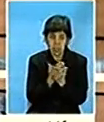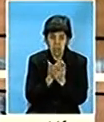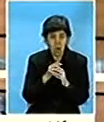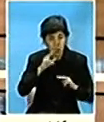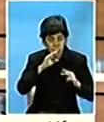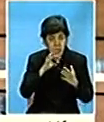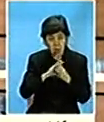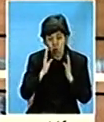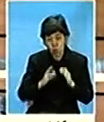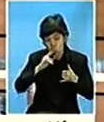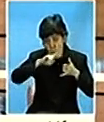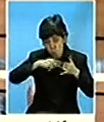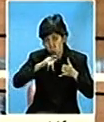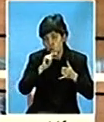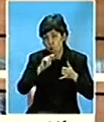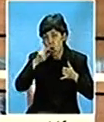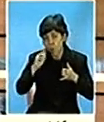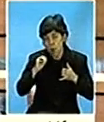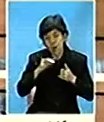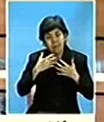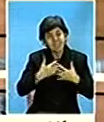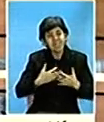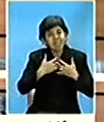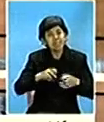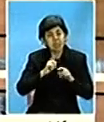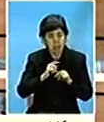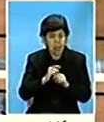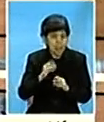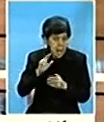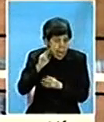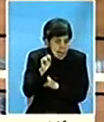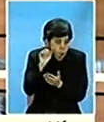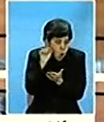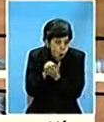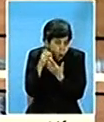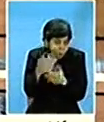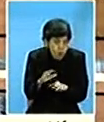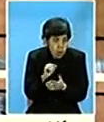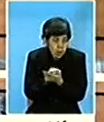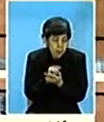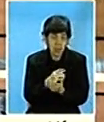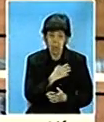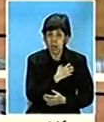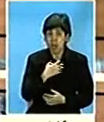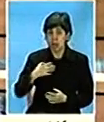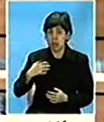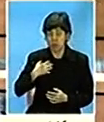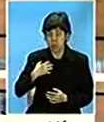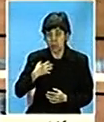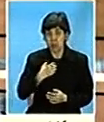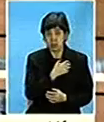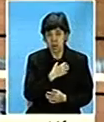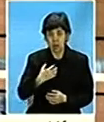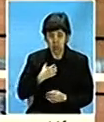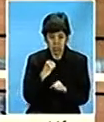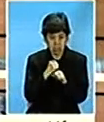องและภาคเอกชนจากสภาอุตสาหกรรมท่องเที่ยวมาก่อนหน้าอีกทั้งเอกอัครทูตทั้งหลายทั้งหมดเนี่ย